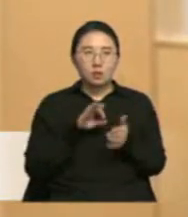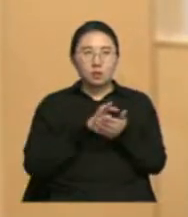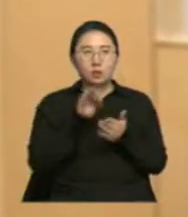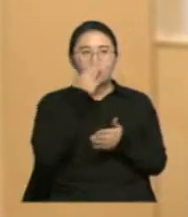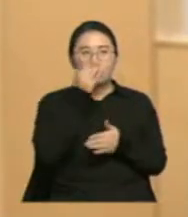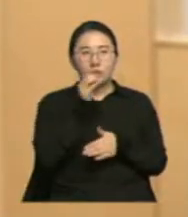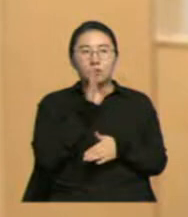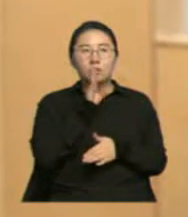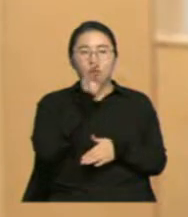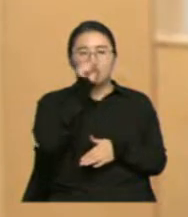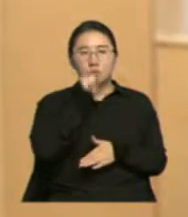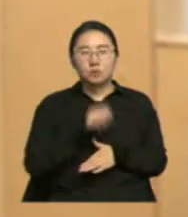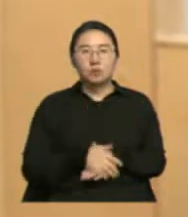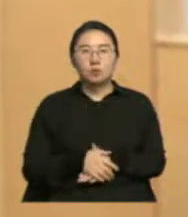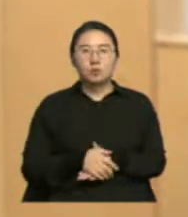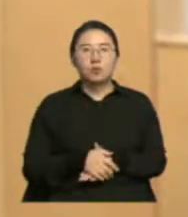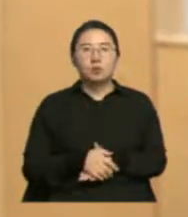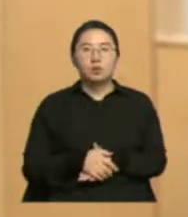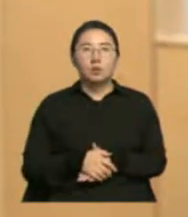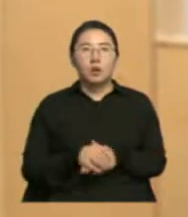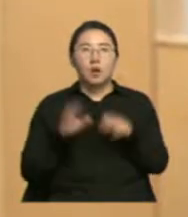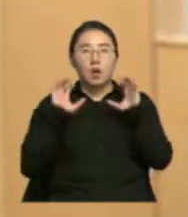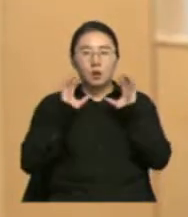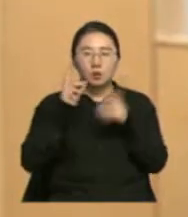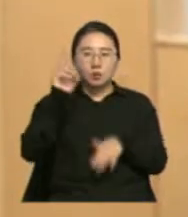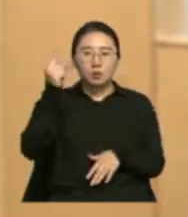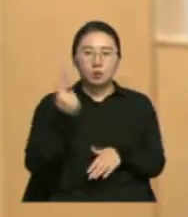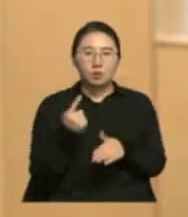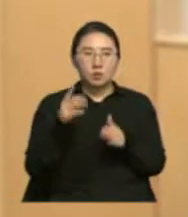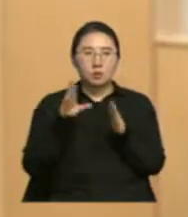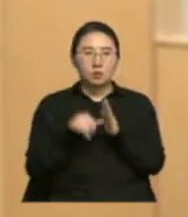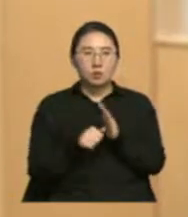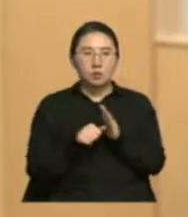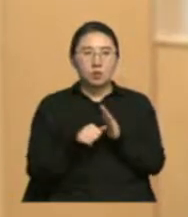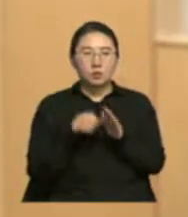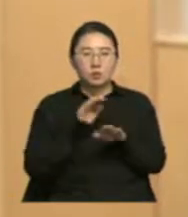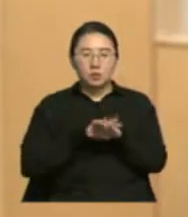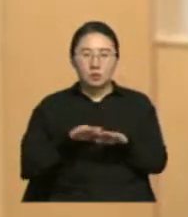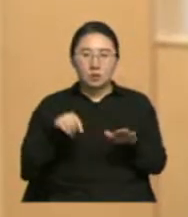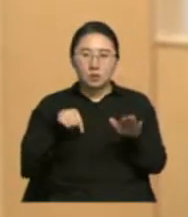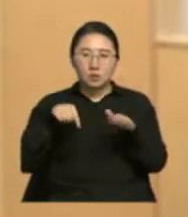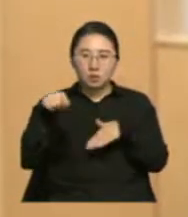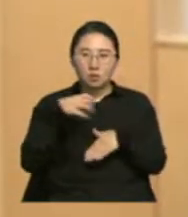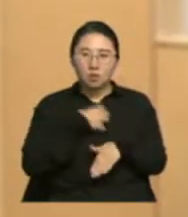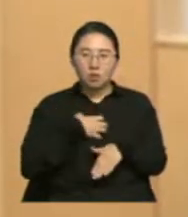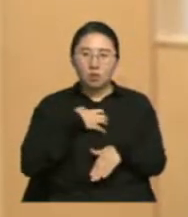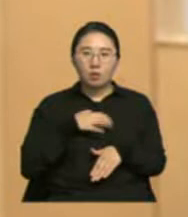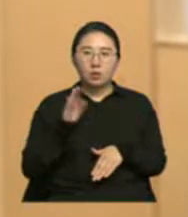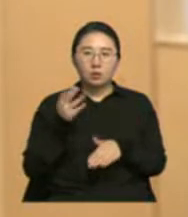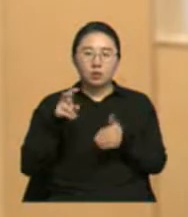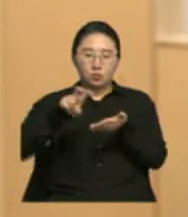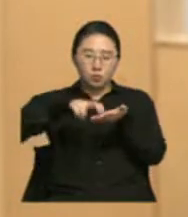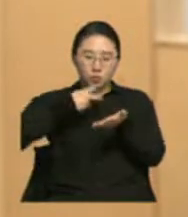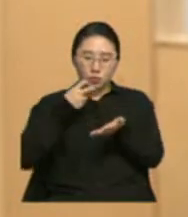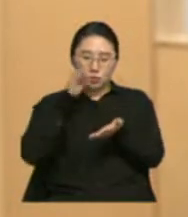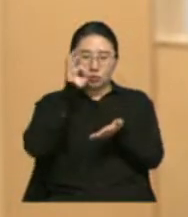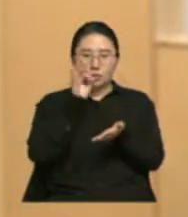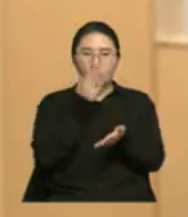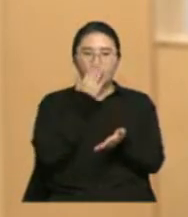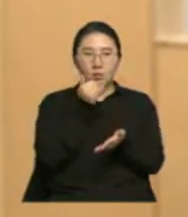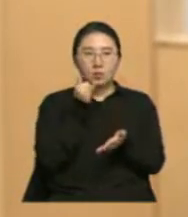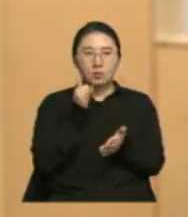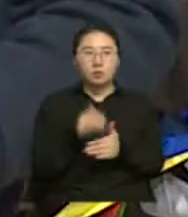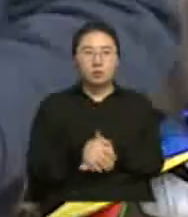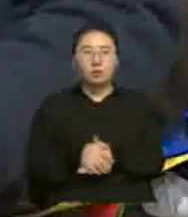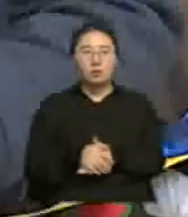이용할 수 있어서 정말 좋거든요. 그리고 아이들이 돌아왔을 때 얘가 잘 들어갔나 걱정이 되는데 문자